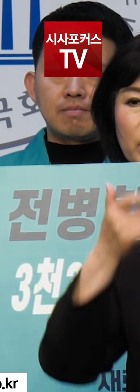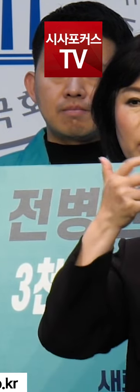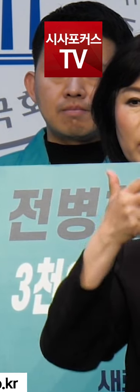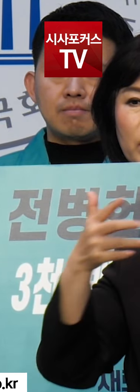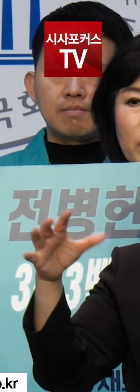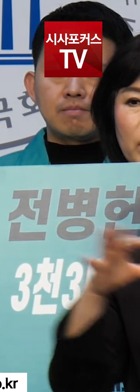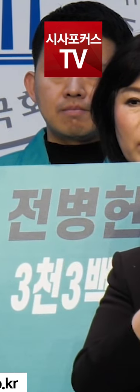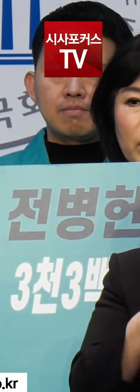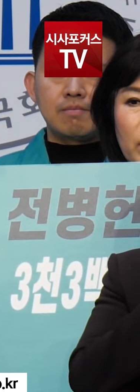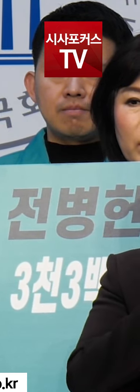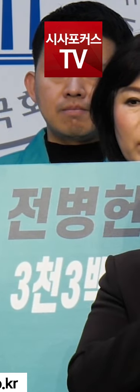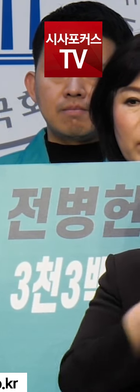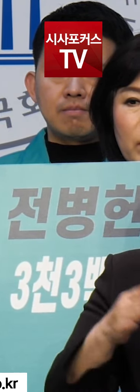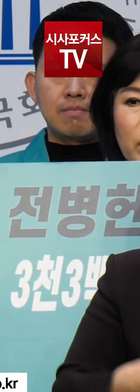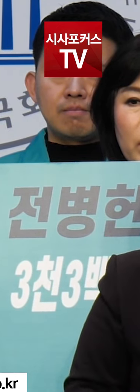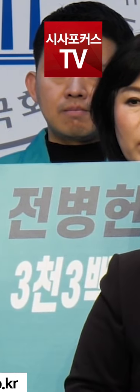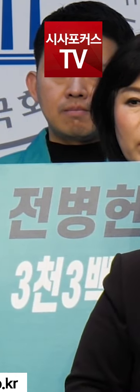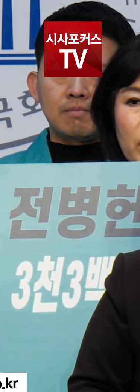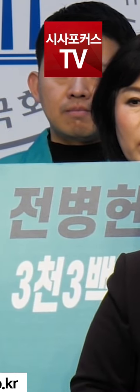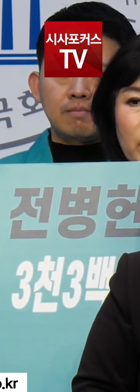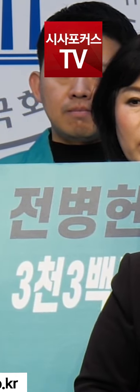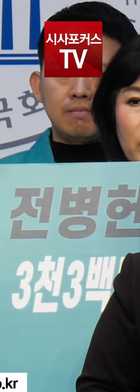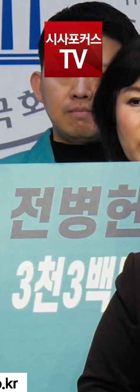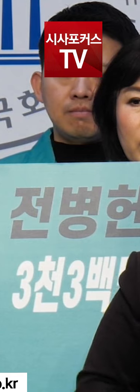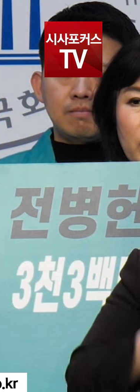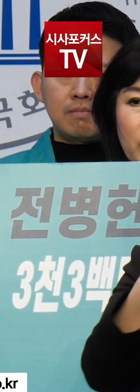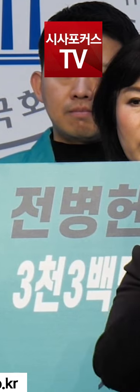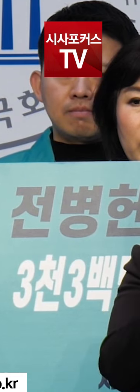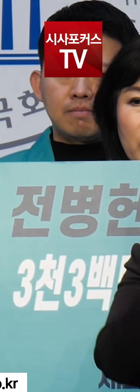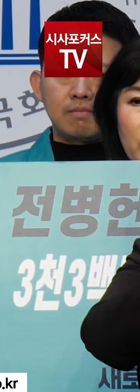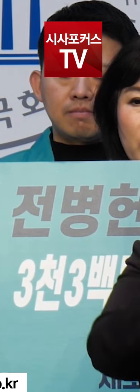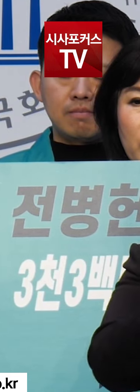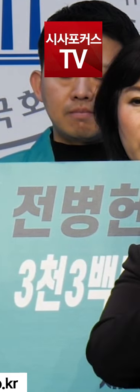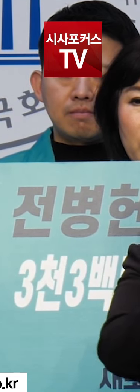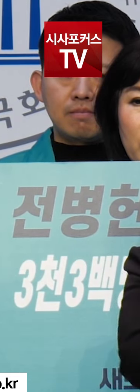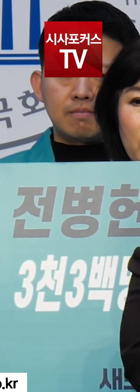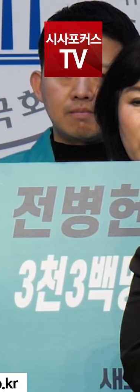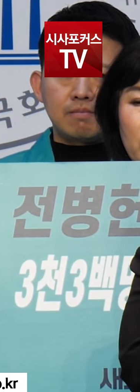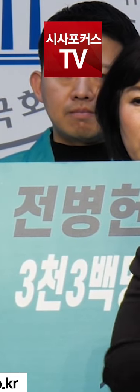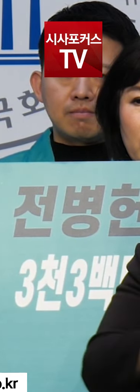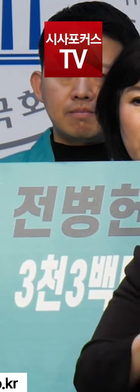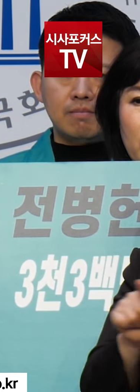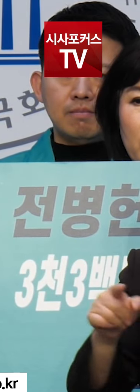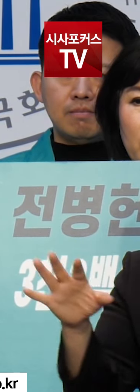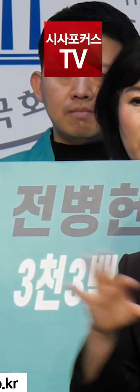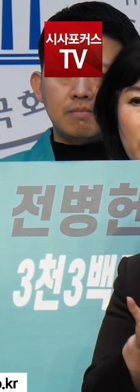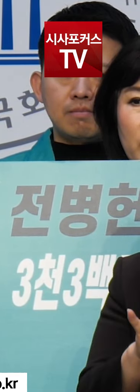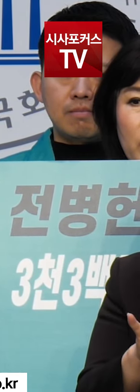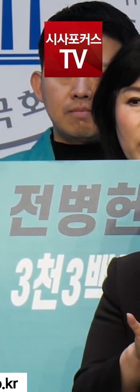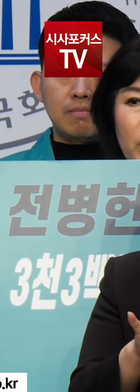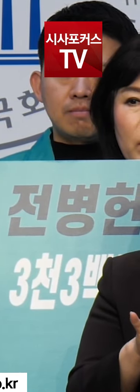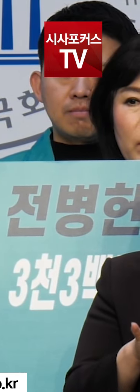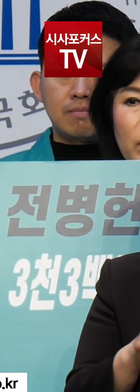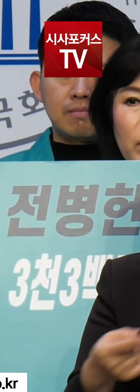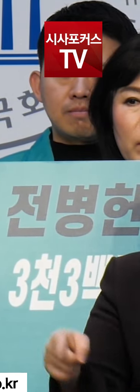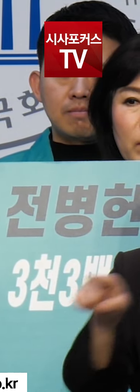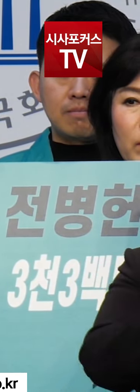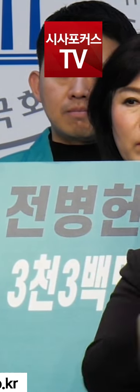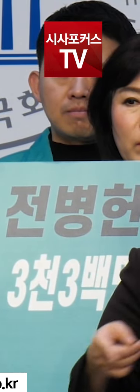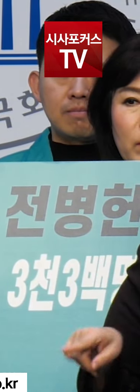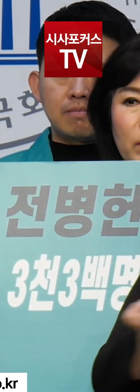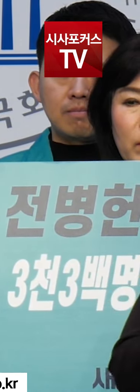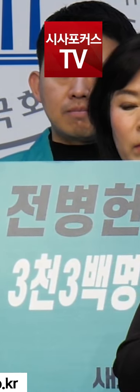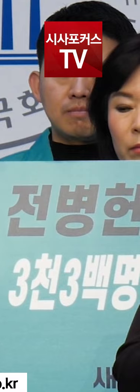극단에선 통진당과 경부 동부 연합 출신들이 차지했습니다. 그래서 민주당의 DNA가